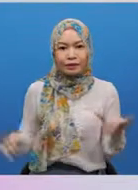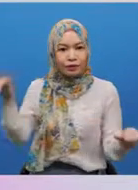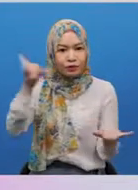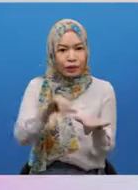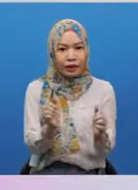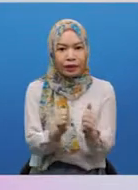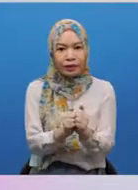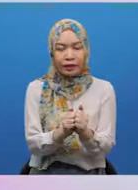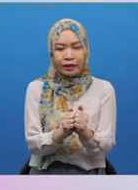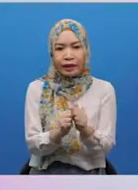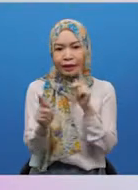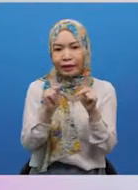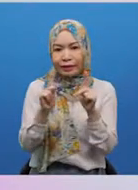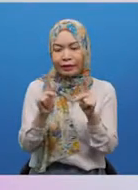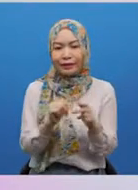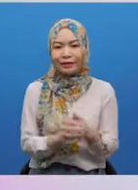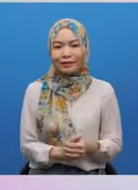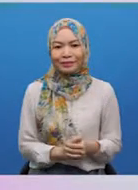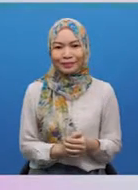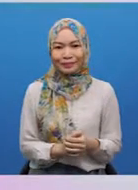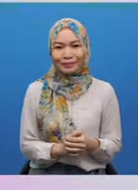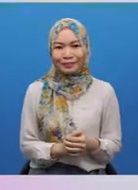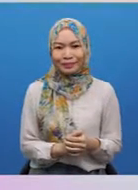yang dilafazkan.